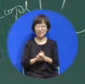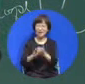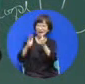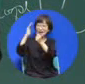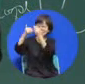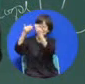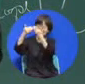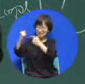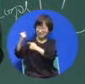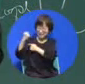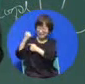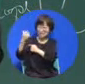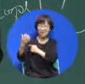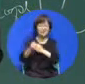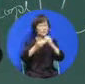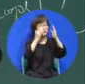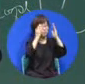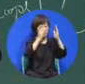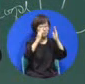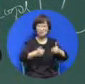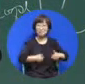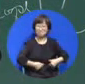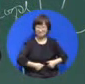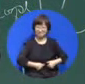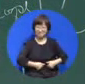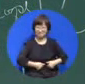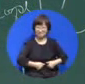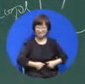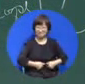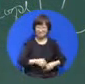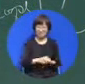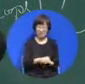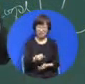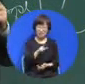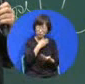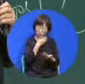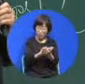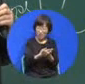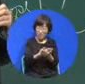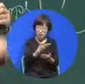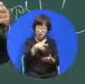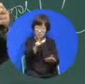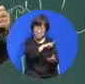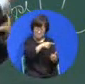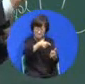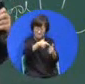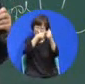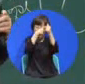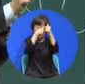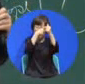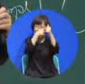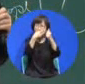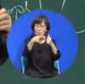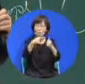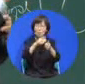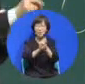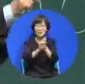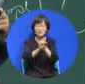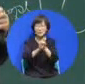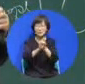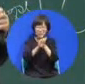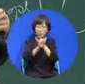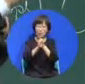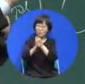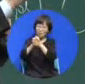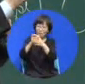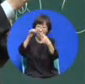With that, you study. 꼭 우선순위 바꿔야 됩니다. So change your priority. 여호와께서 밤에 나의